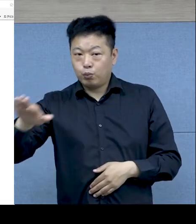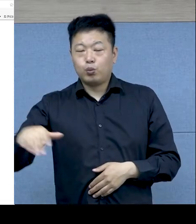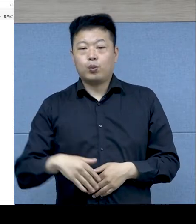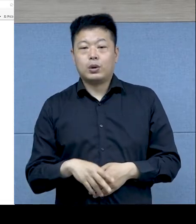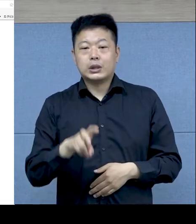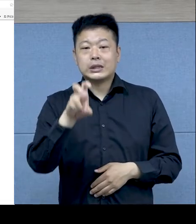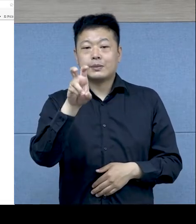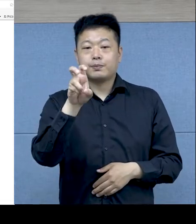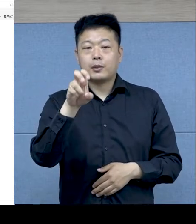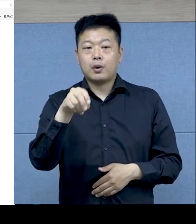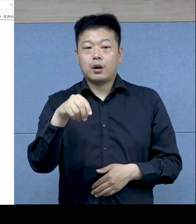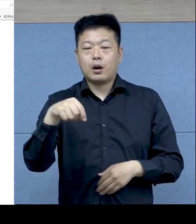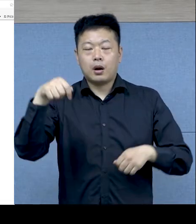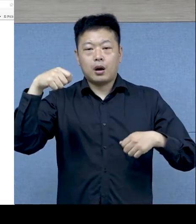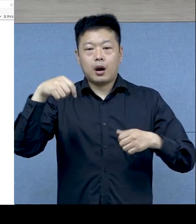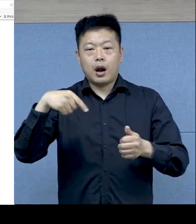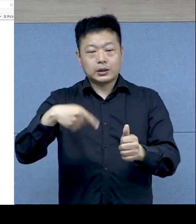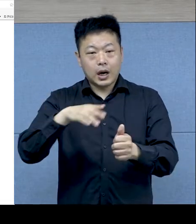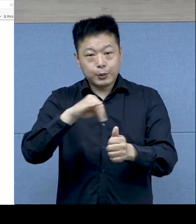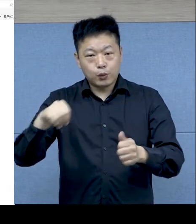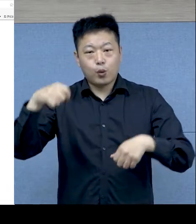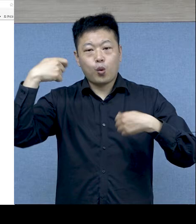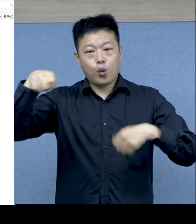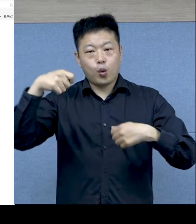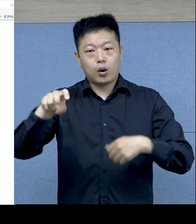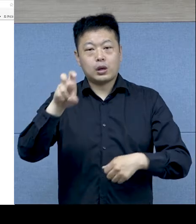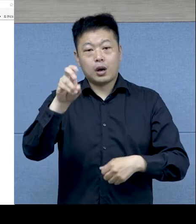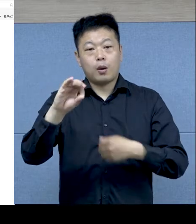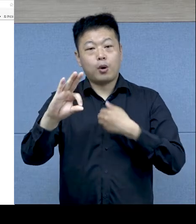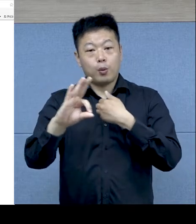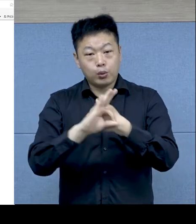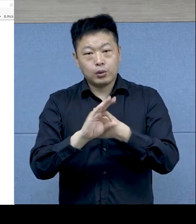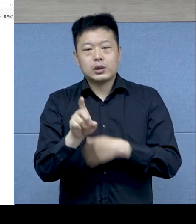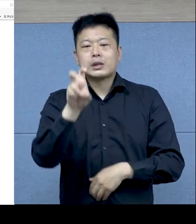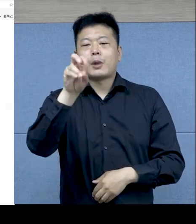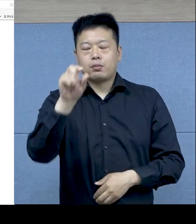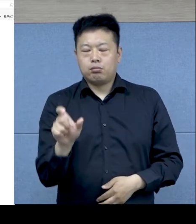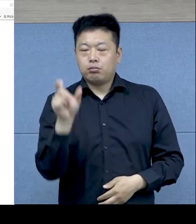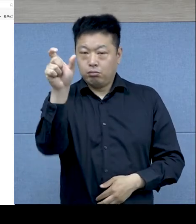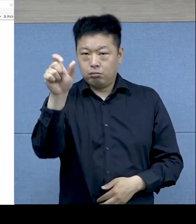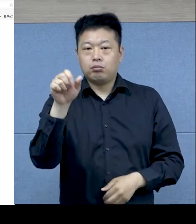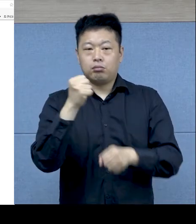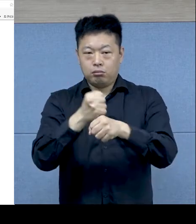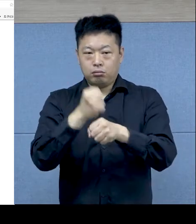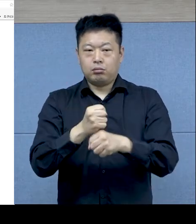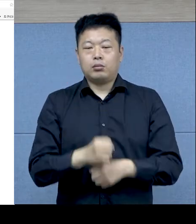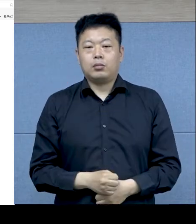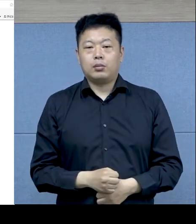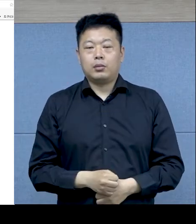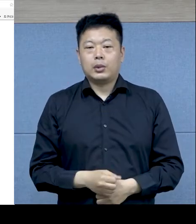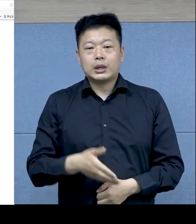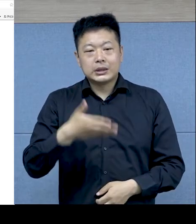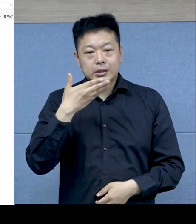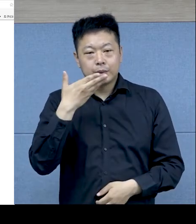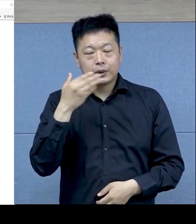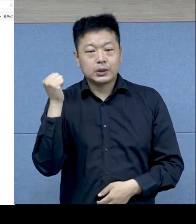공연비에 20만 원이라면 이제 20만 원을 기입해 주시고 식비 및